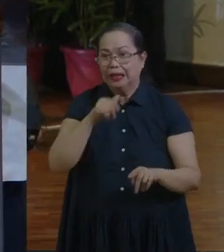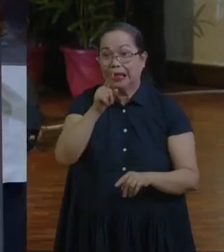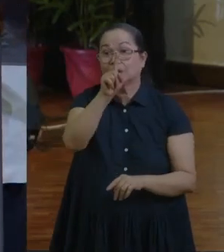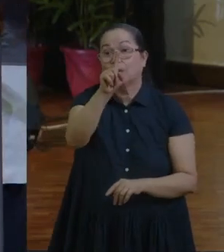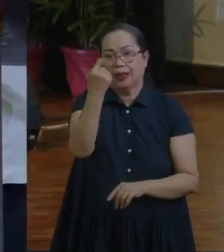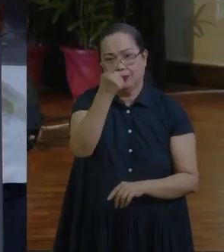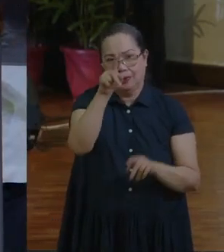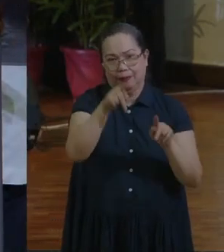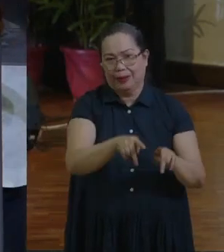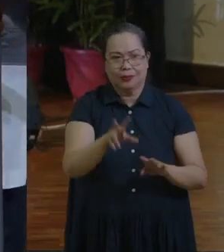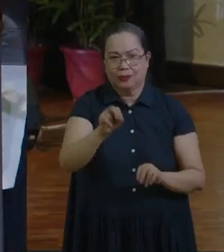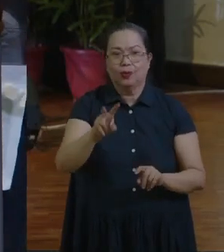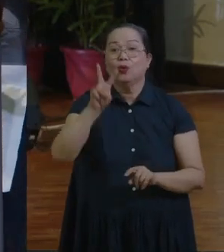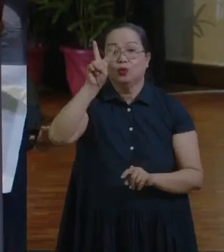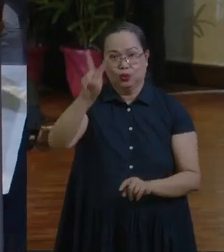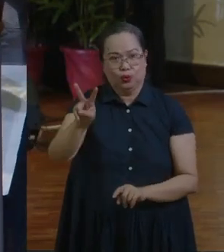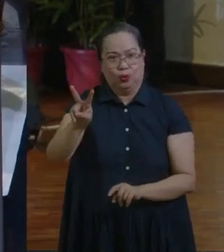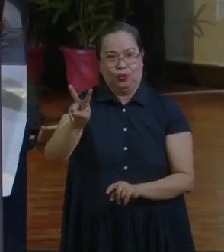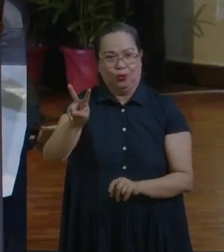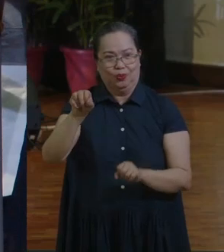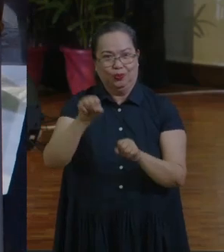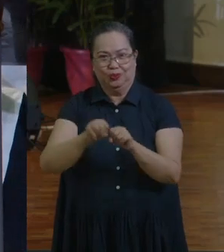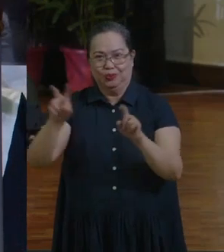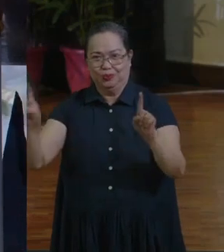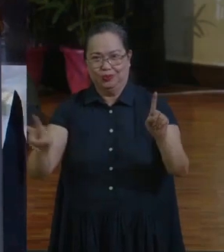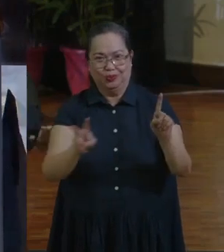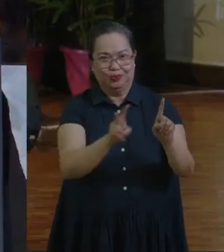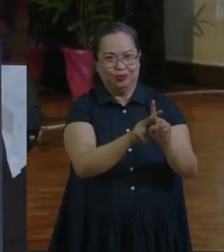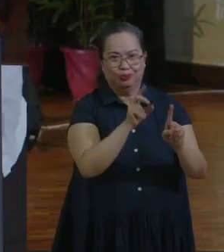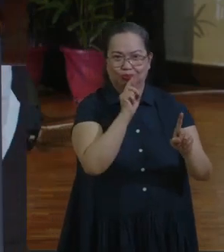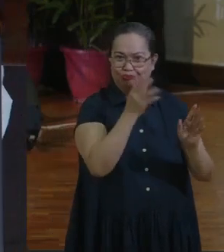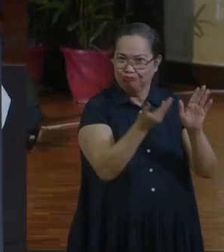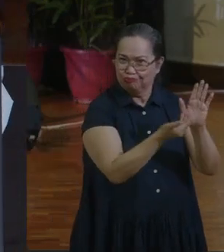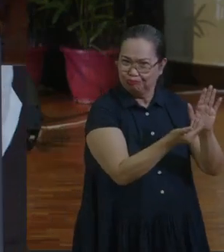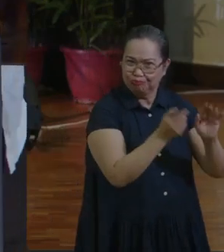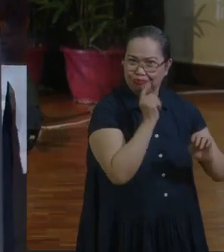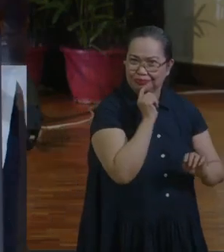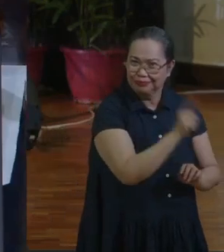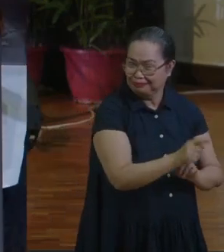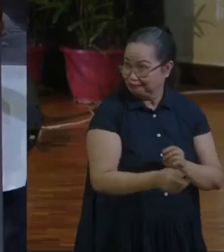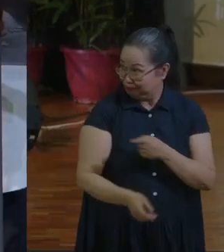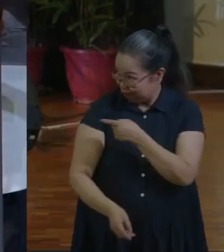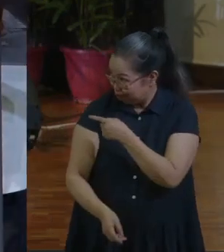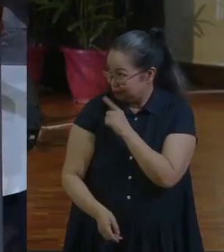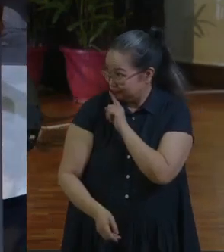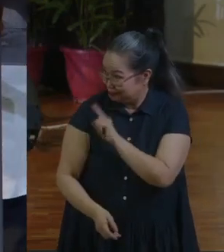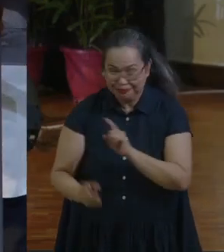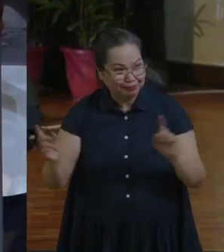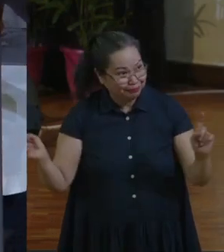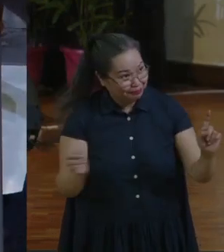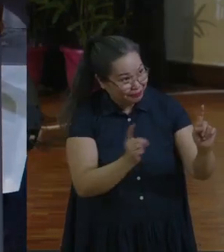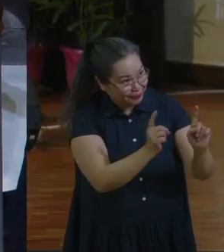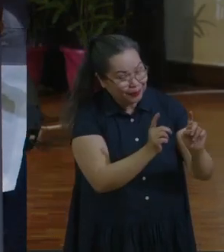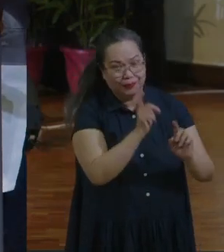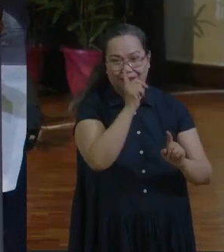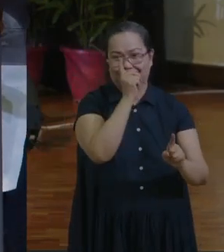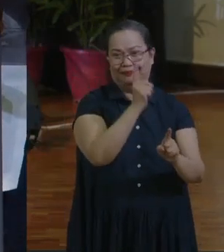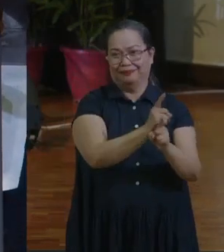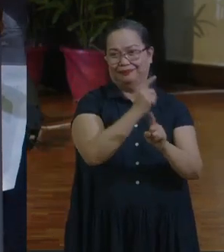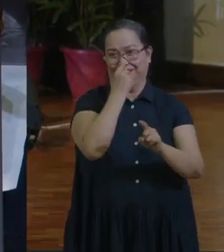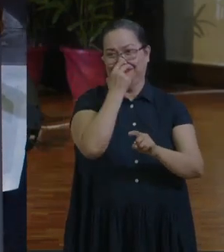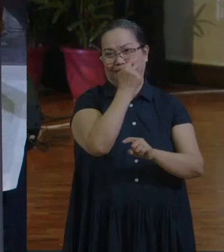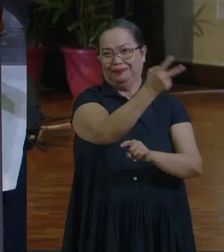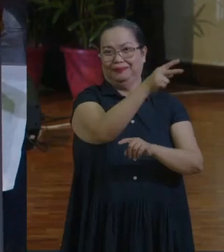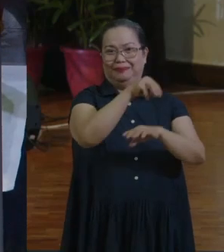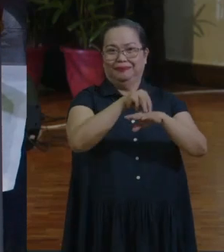dalawa. Para silang dalawa ang maging saksi ng katunayan ng